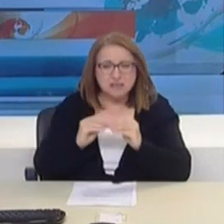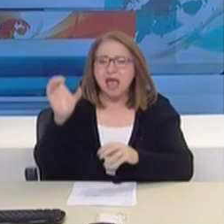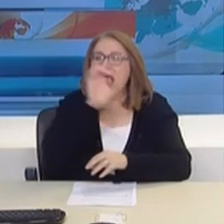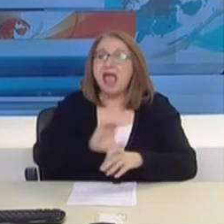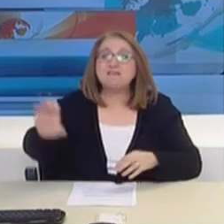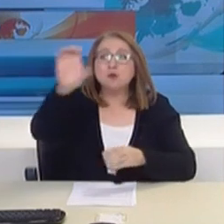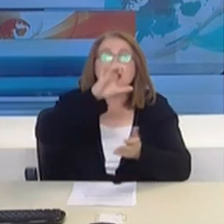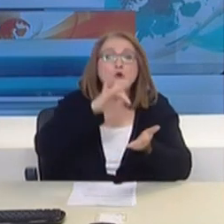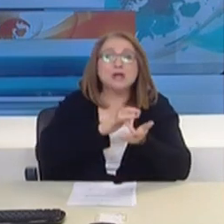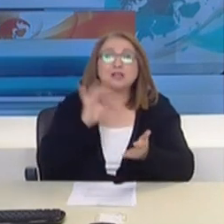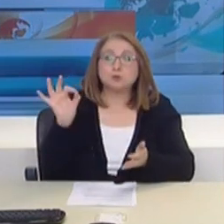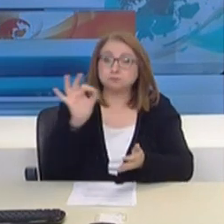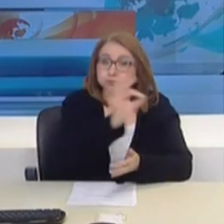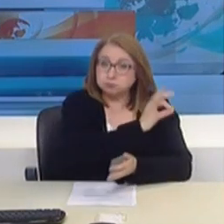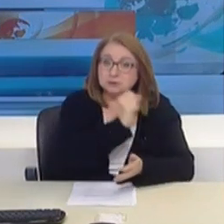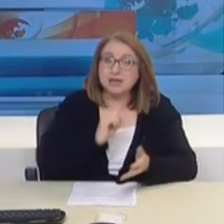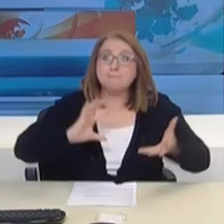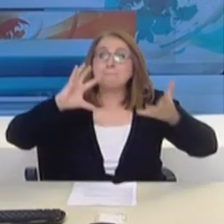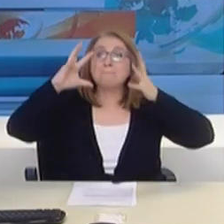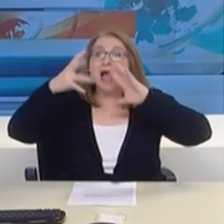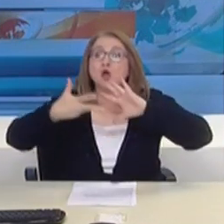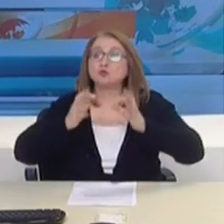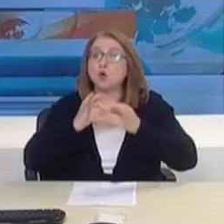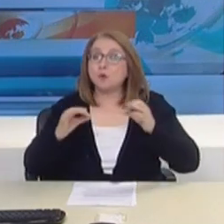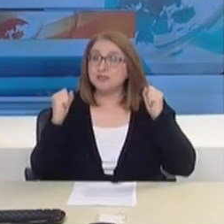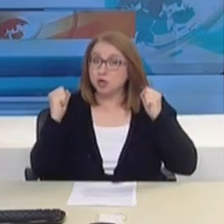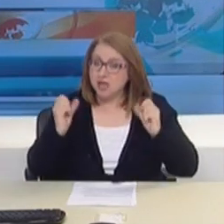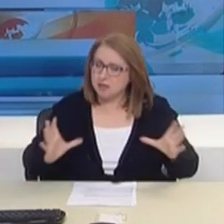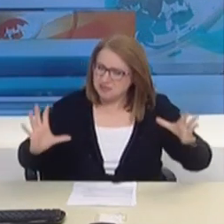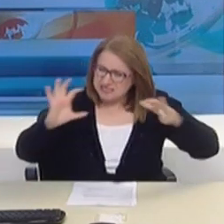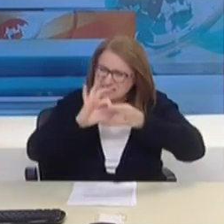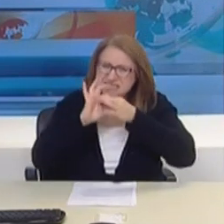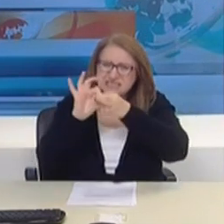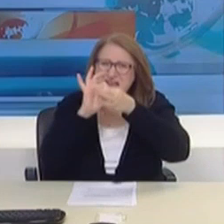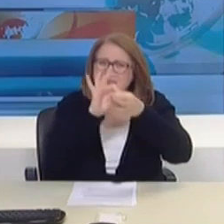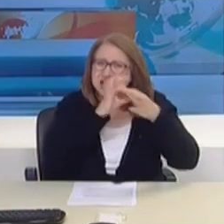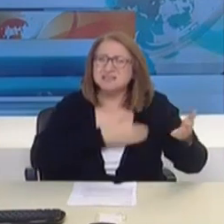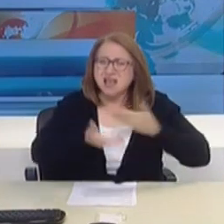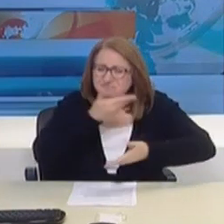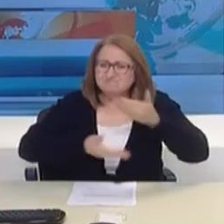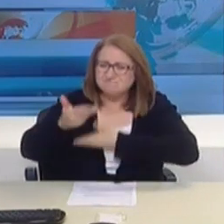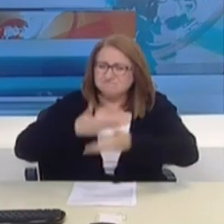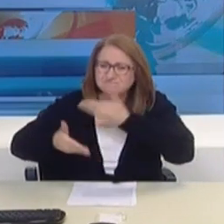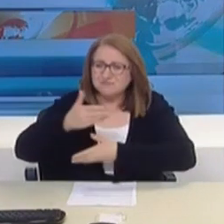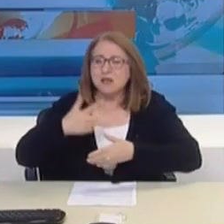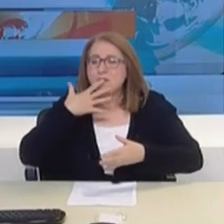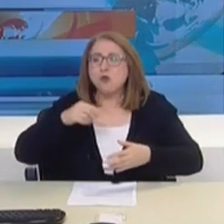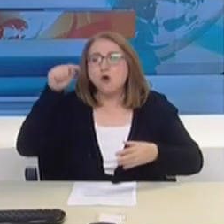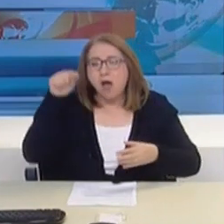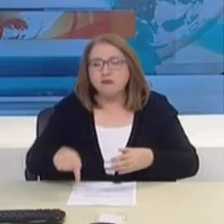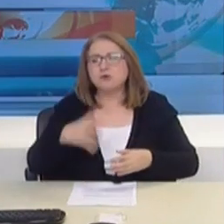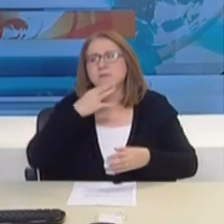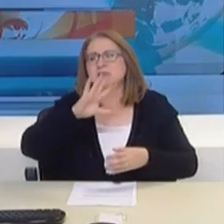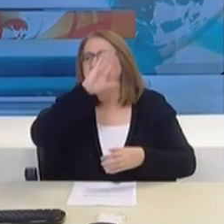τον Παγκόσμιο Οργανισμό Υγείας, σταθμίζοντας τα παγκόσμια δεδομένα μιας πρωτοφανούς κρίσης